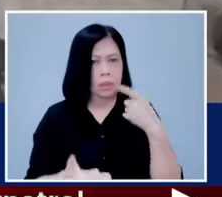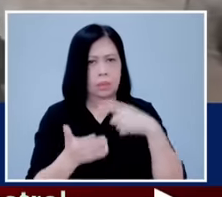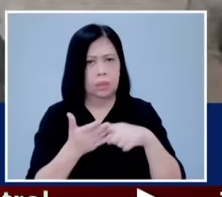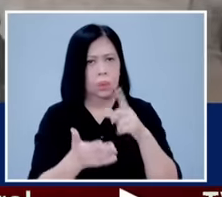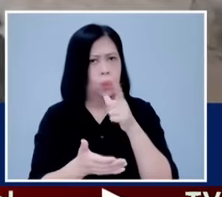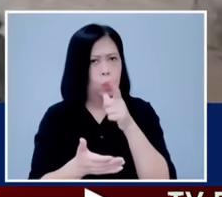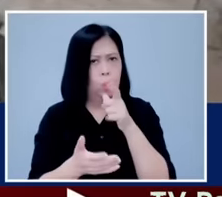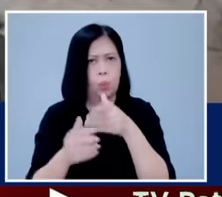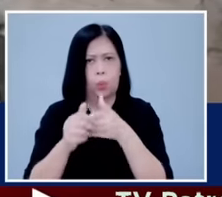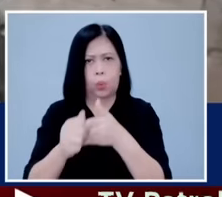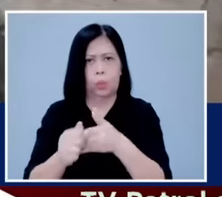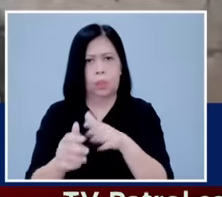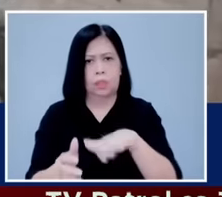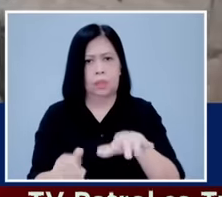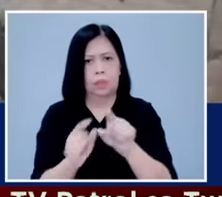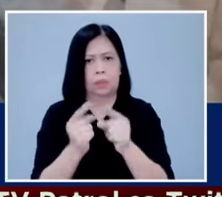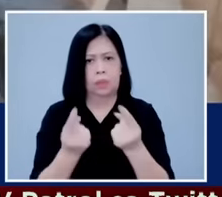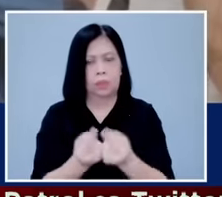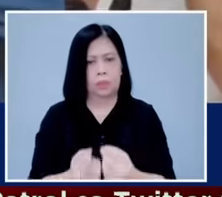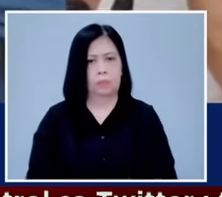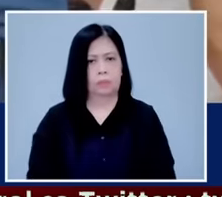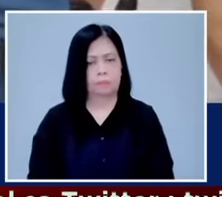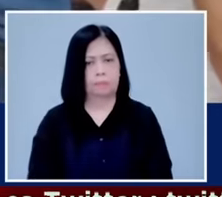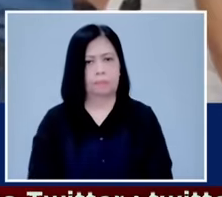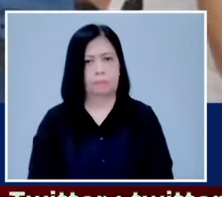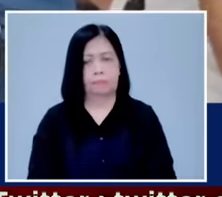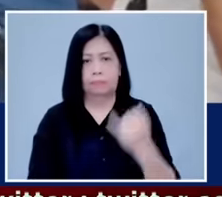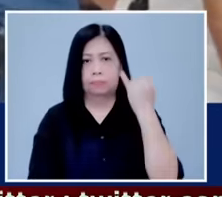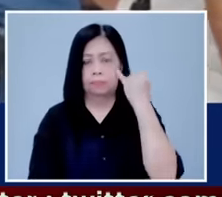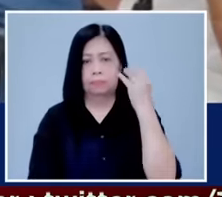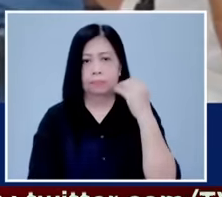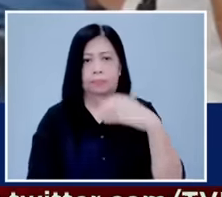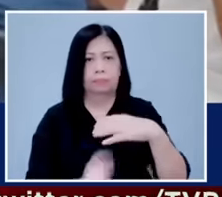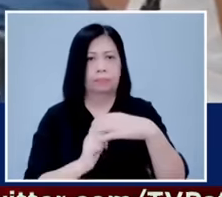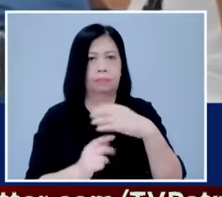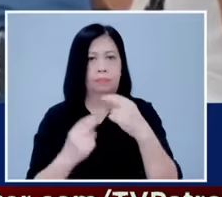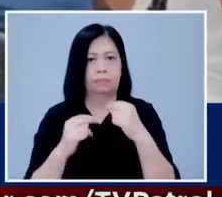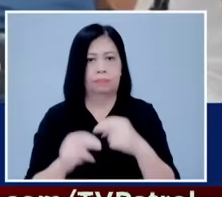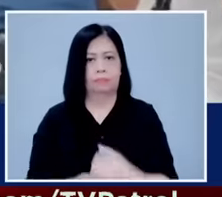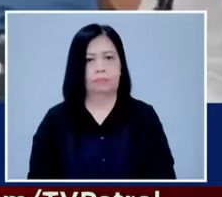ang leader ng grupo. Israel Malasa, ABS-CBN News.